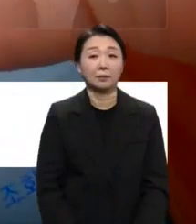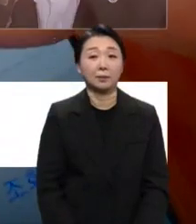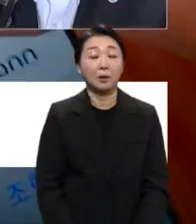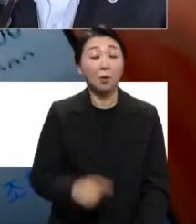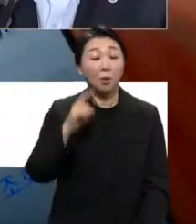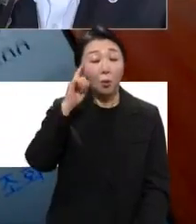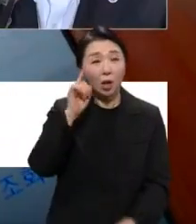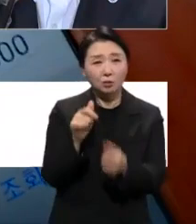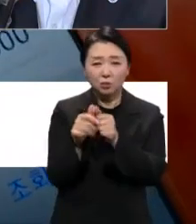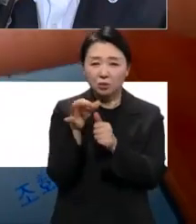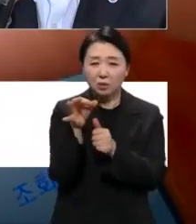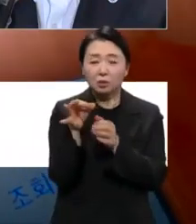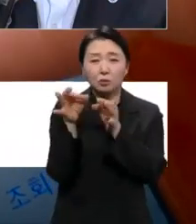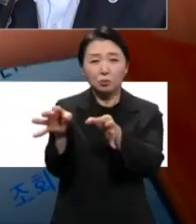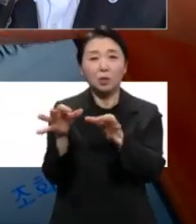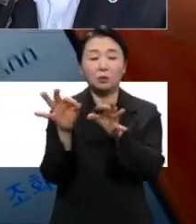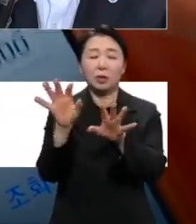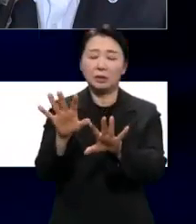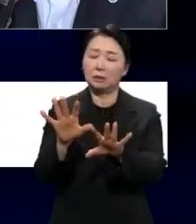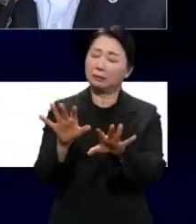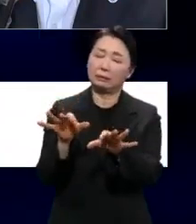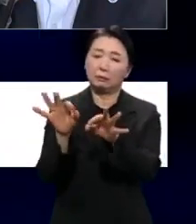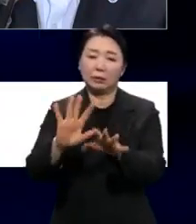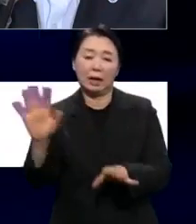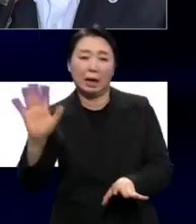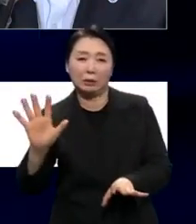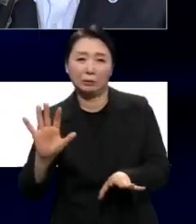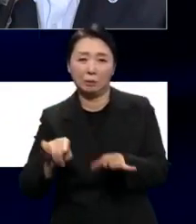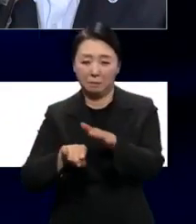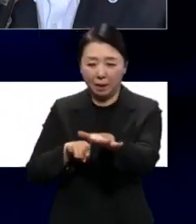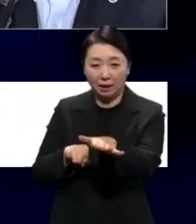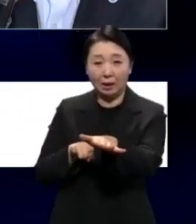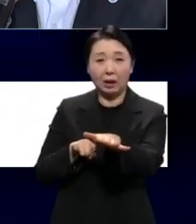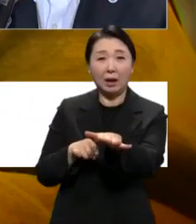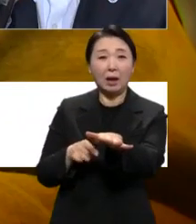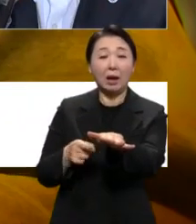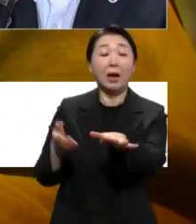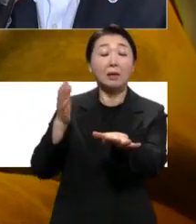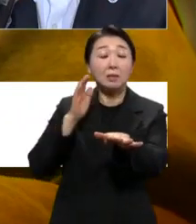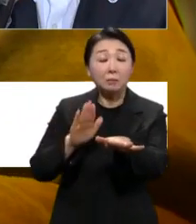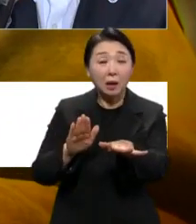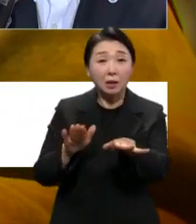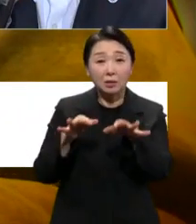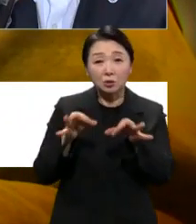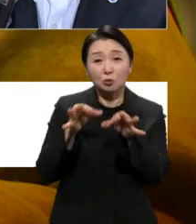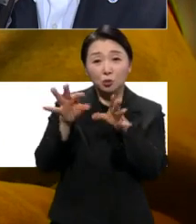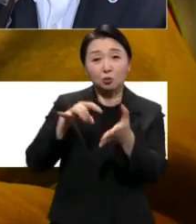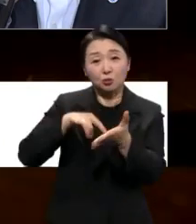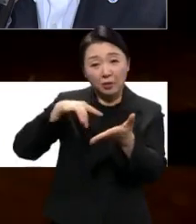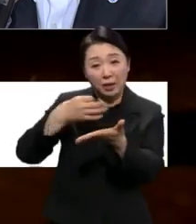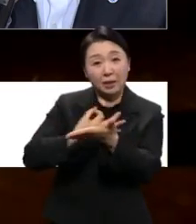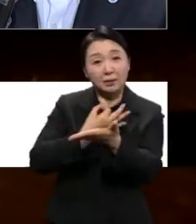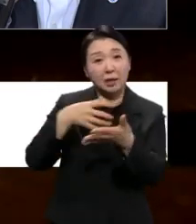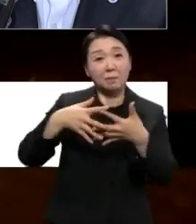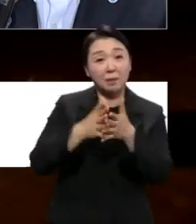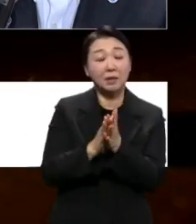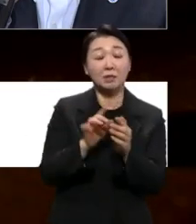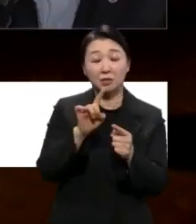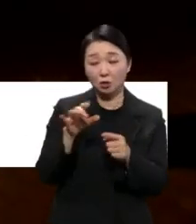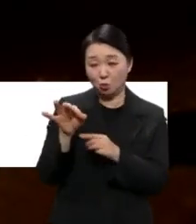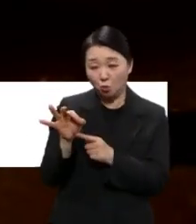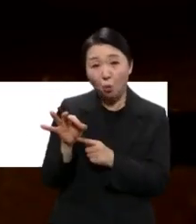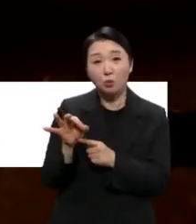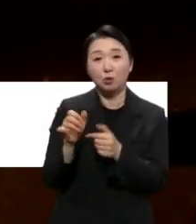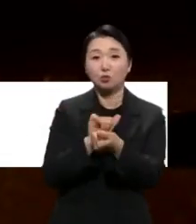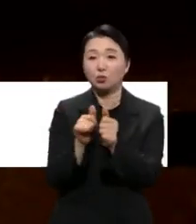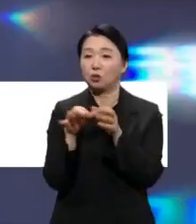다 주식시장을 떠나거나 그런 그 수순이 예상되었었는데 금투세가 폐지되면 오히려 시중의 유동자금, 대기자금이